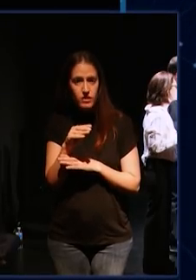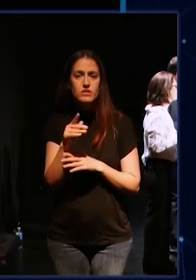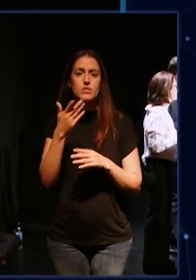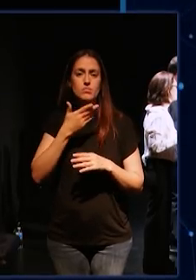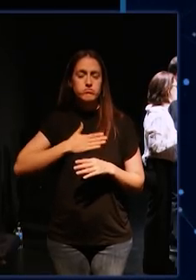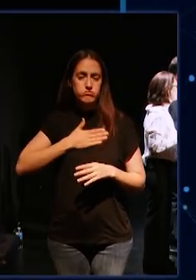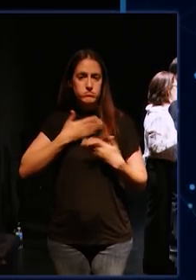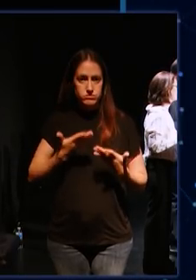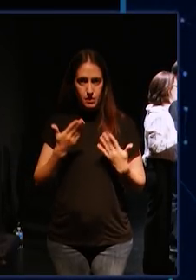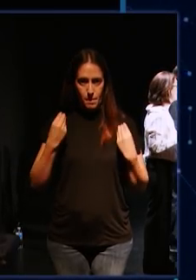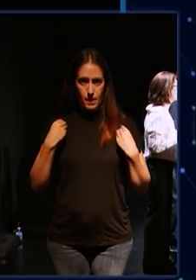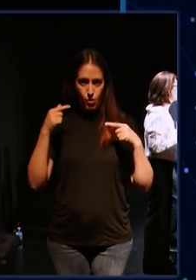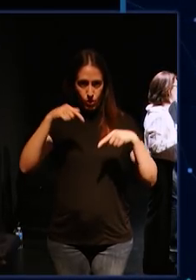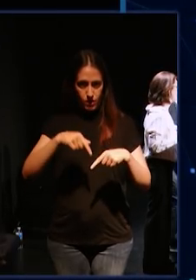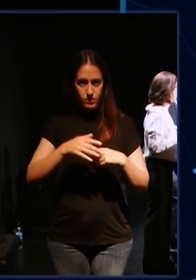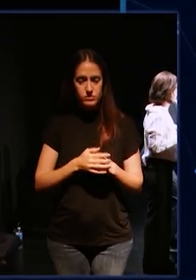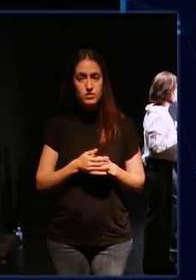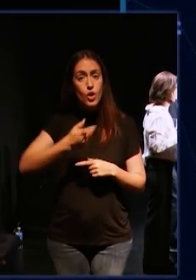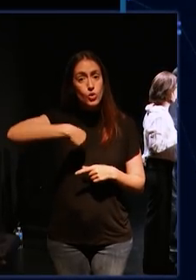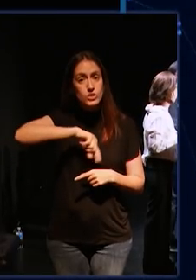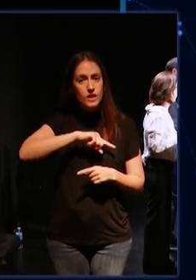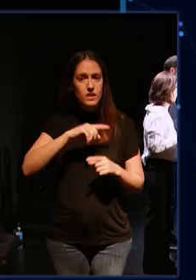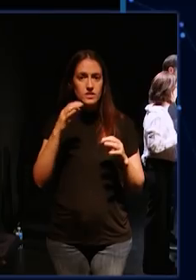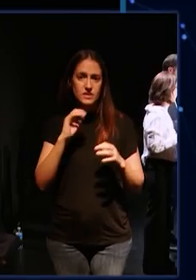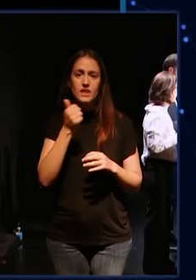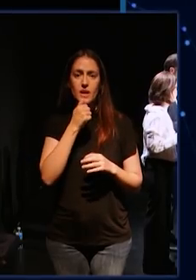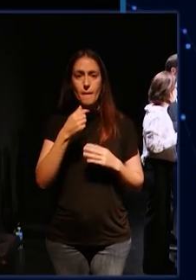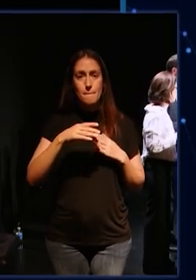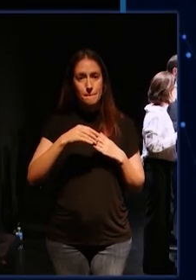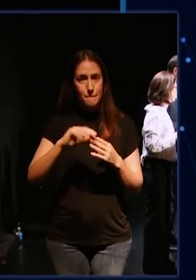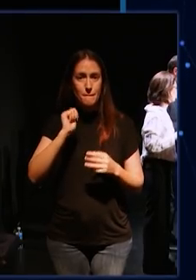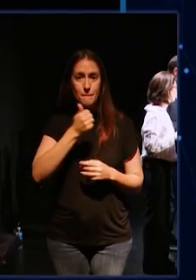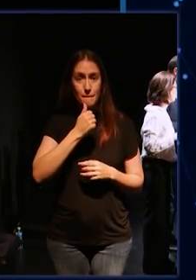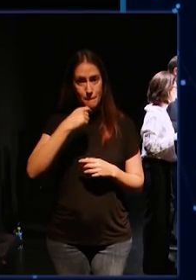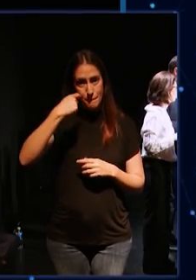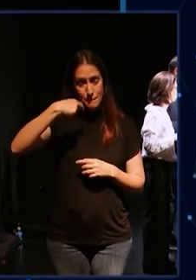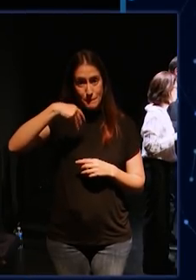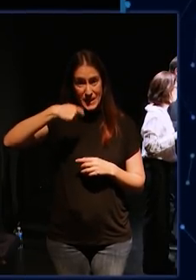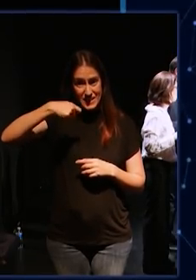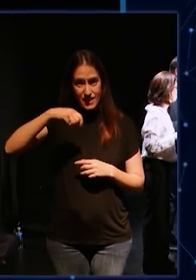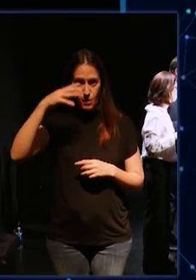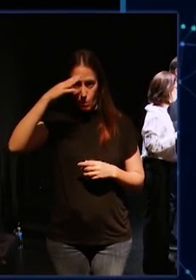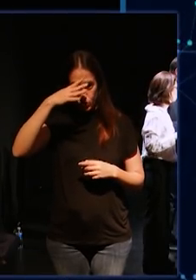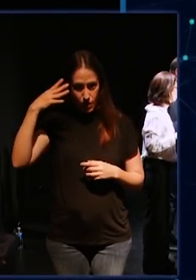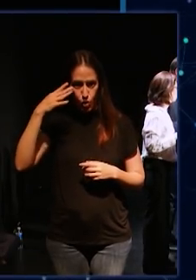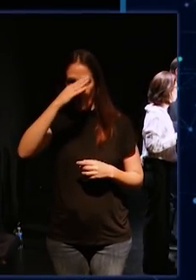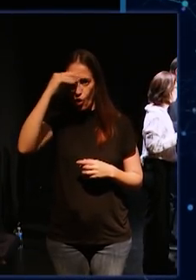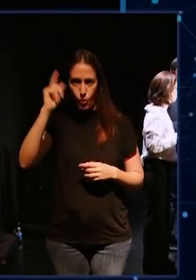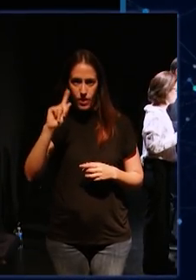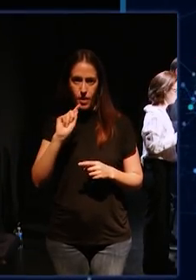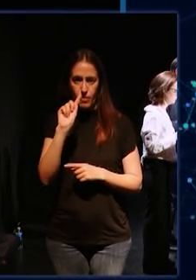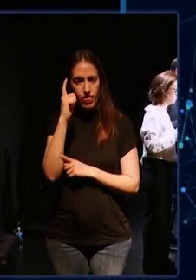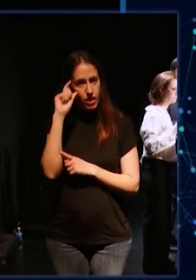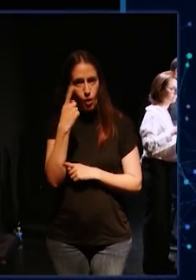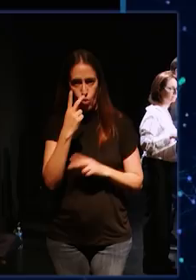viure-hi. Perquè nosaltres som els del president Puigdemont, som els que no oblidem l'1 d'octubre. Per això, per tot